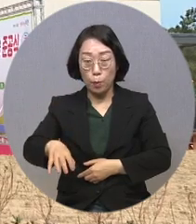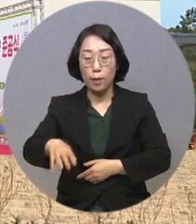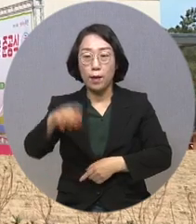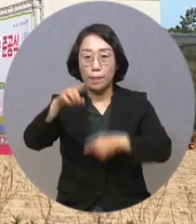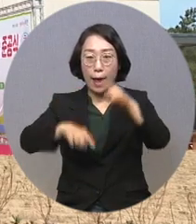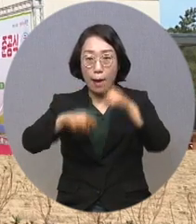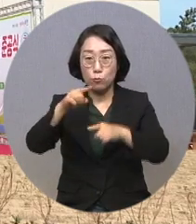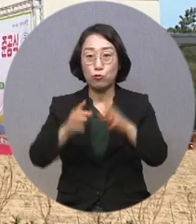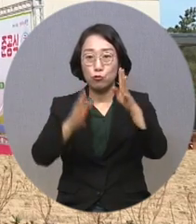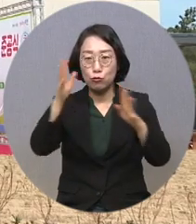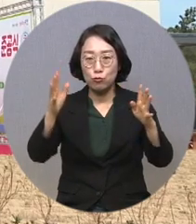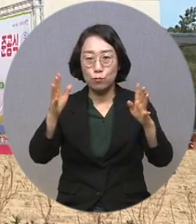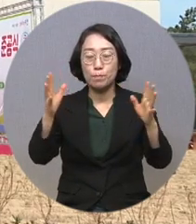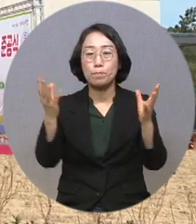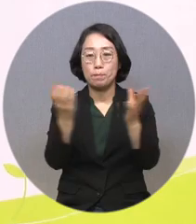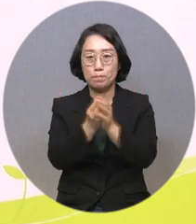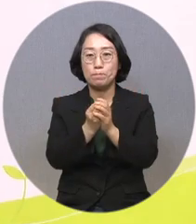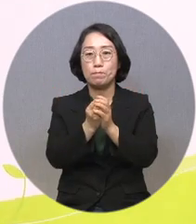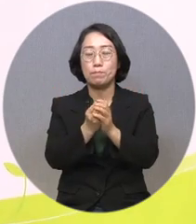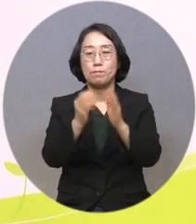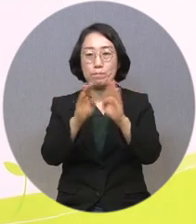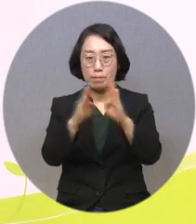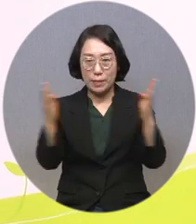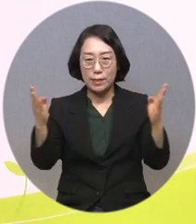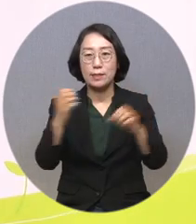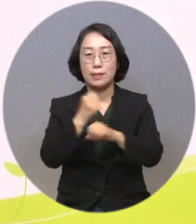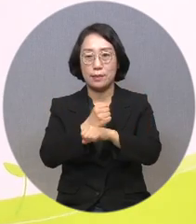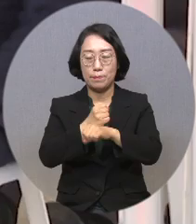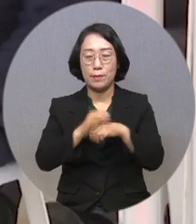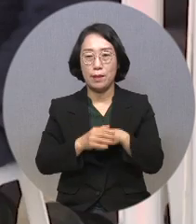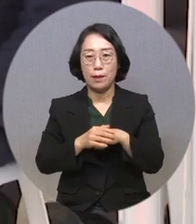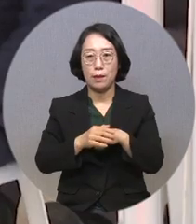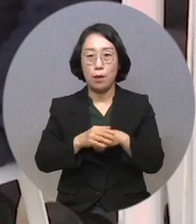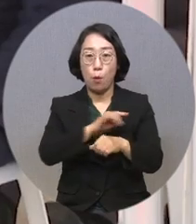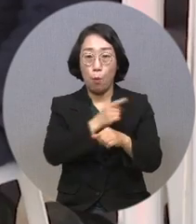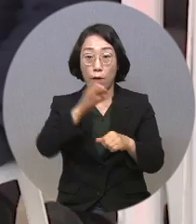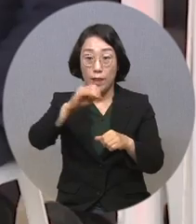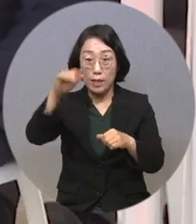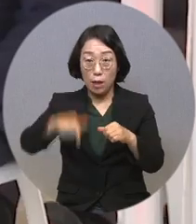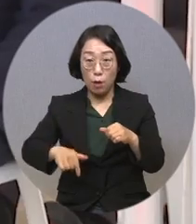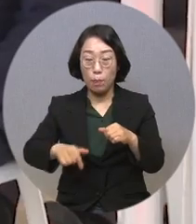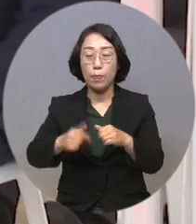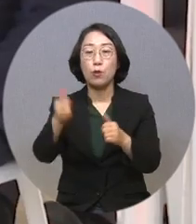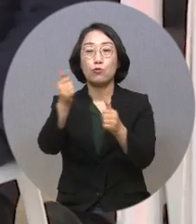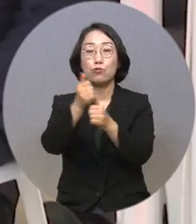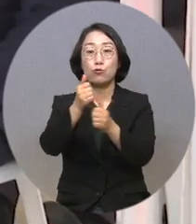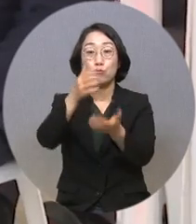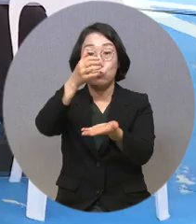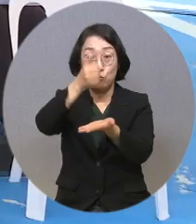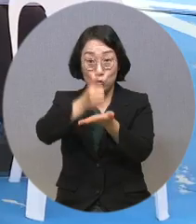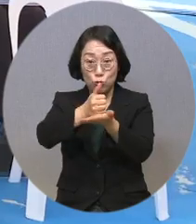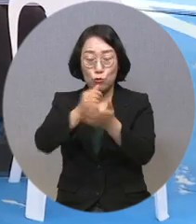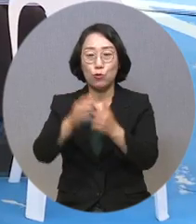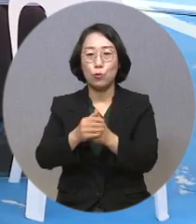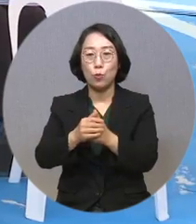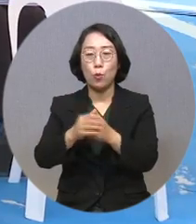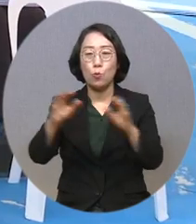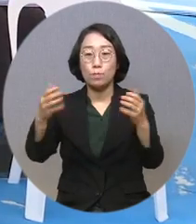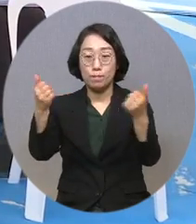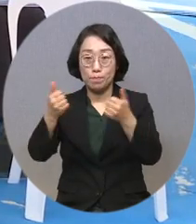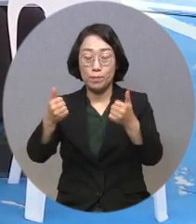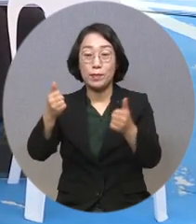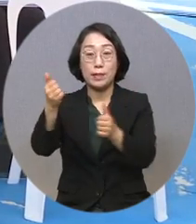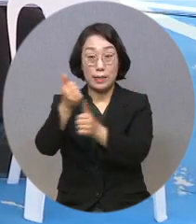가졌습니다. 준공식에는 권익현 부안군수, 김광수 부안군의회 부의장, 유희숙